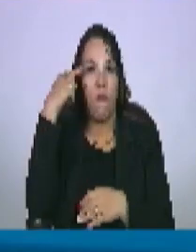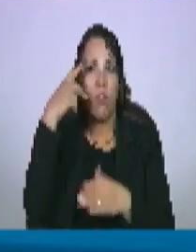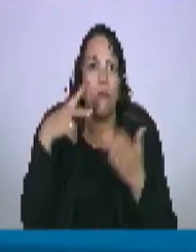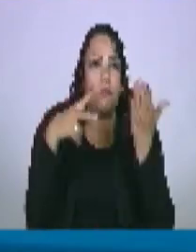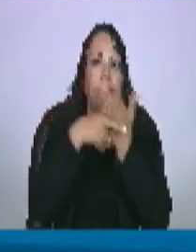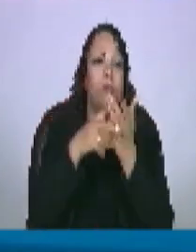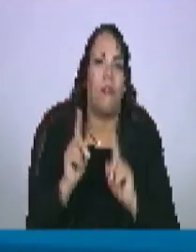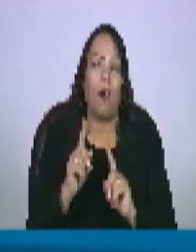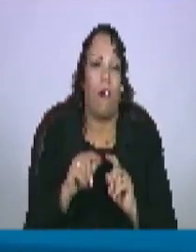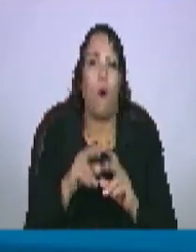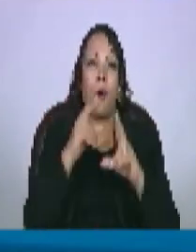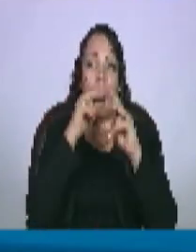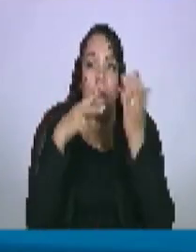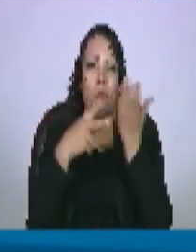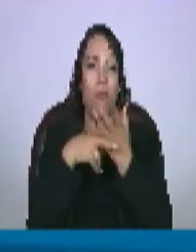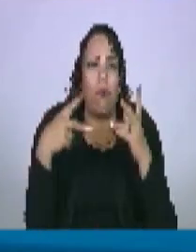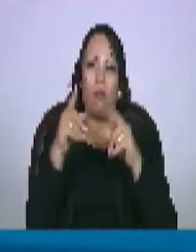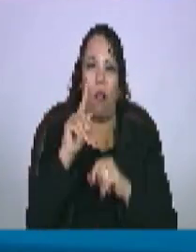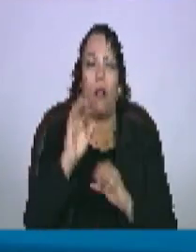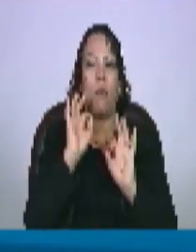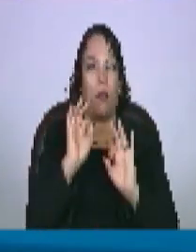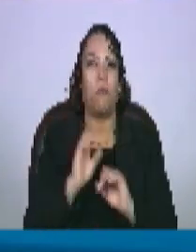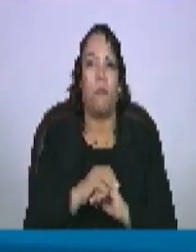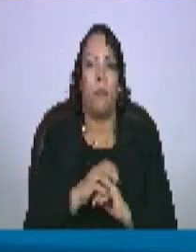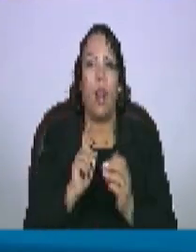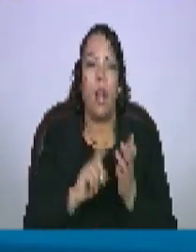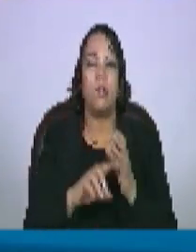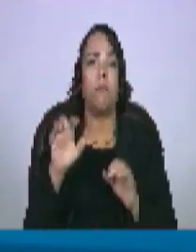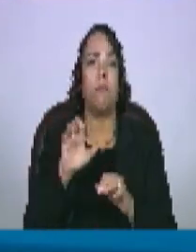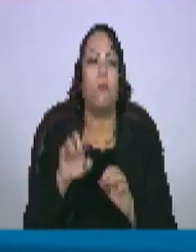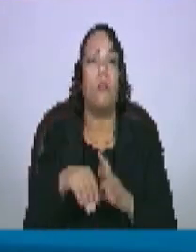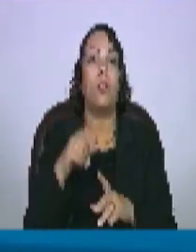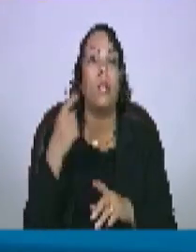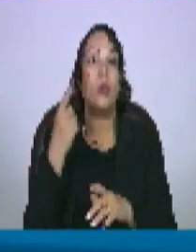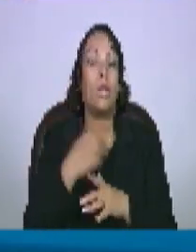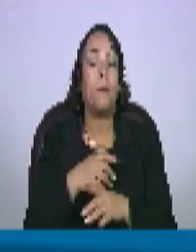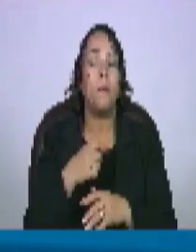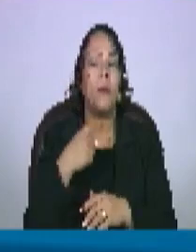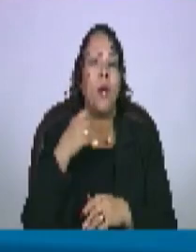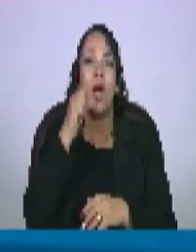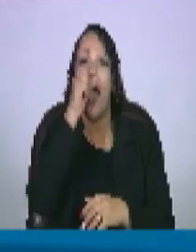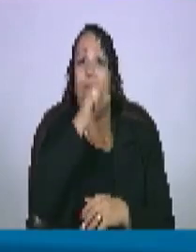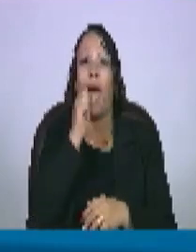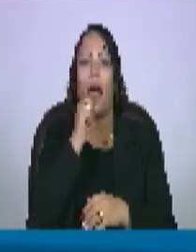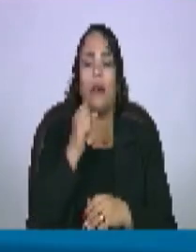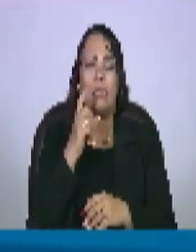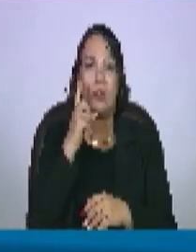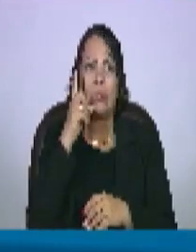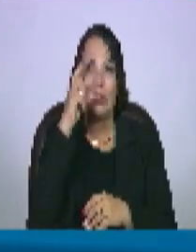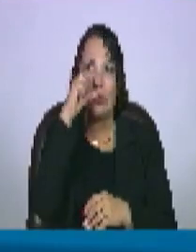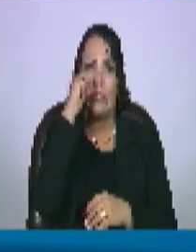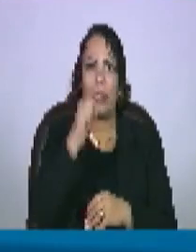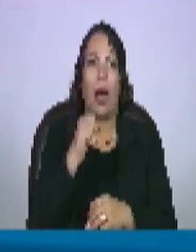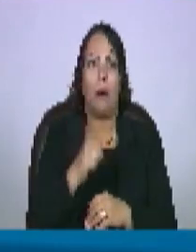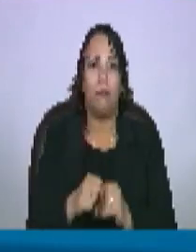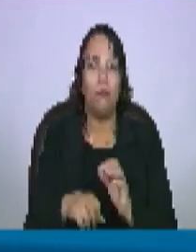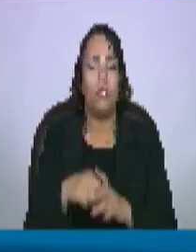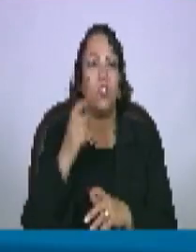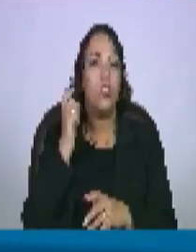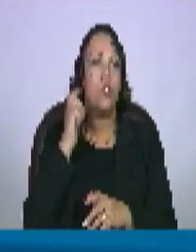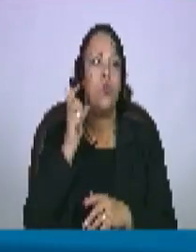الناس وكلامهم ابعد عن النغمات المزعجه يعني في ناس تحط نغمات شديده